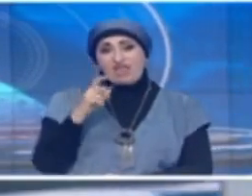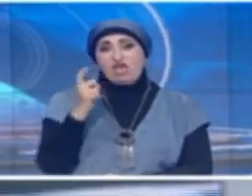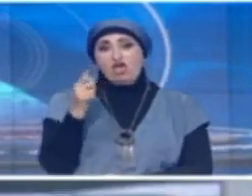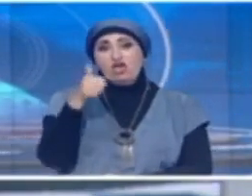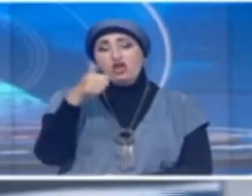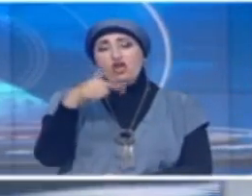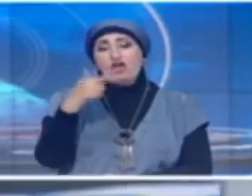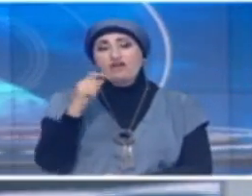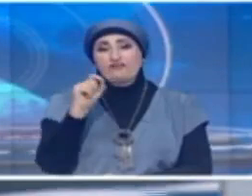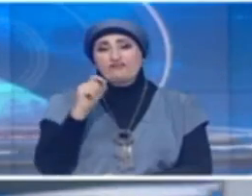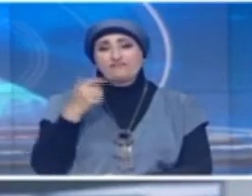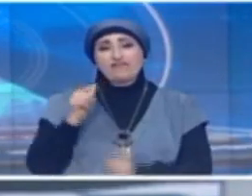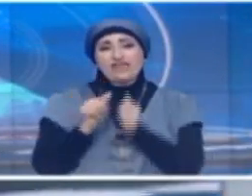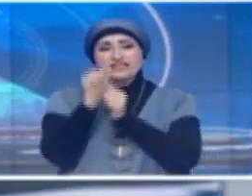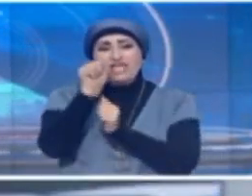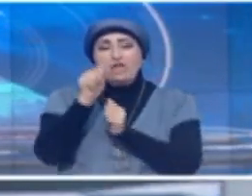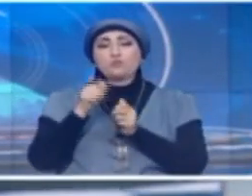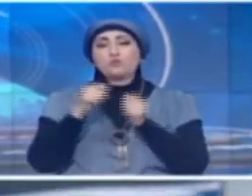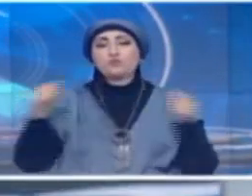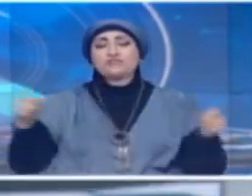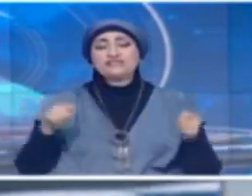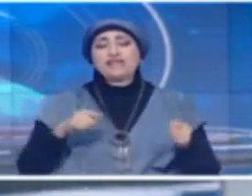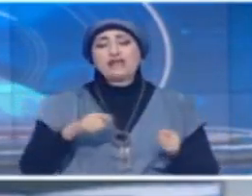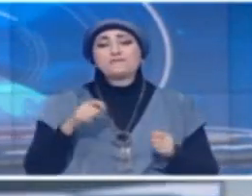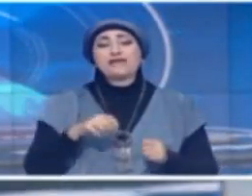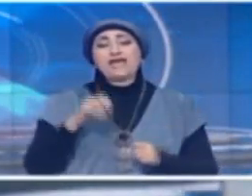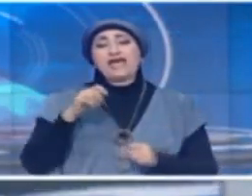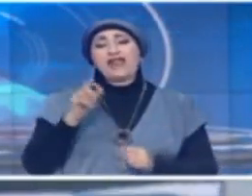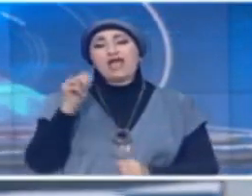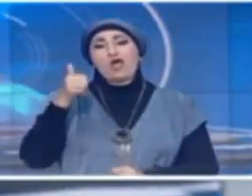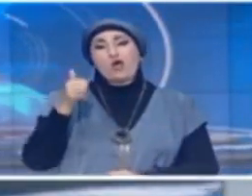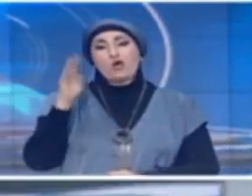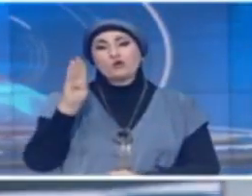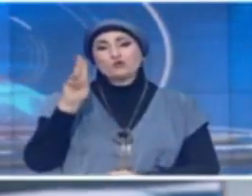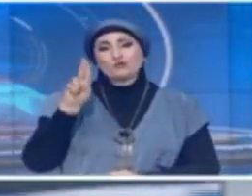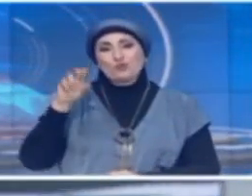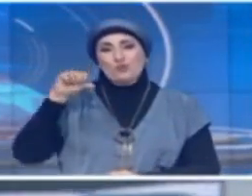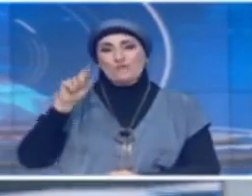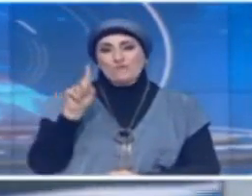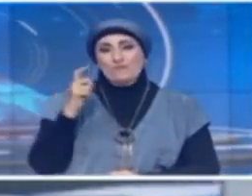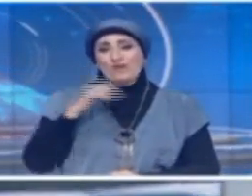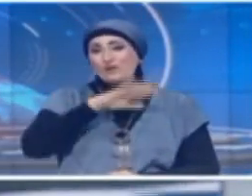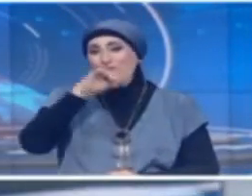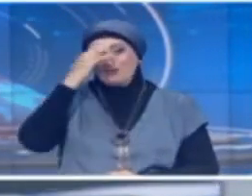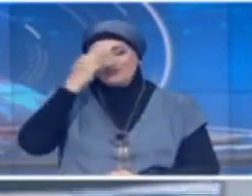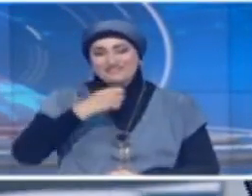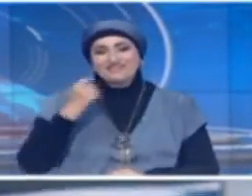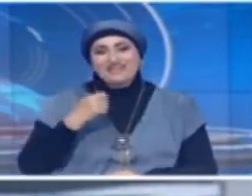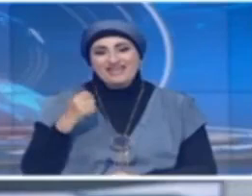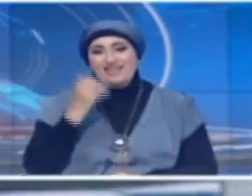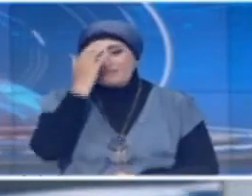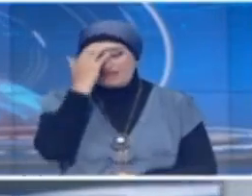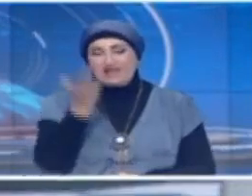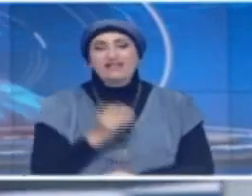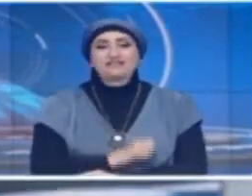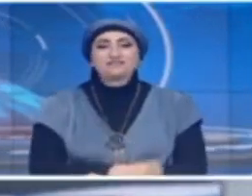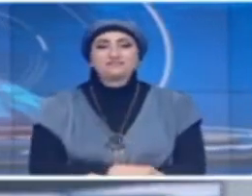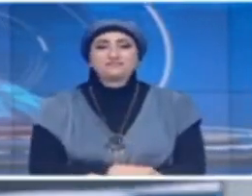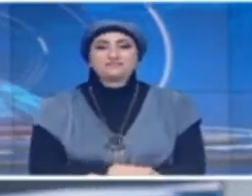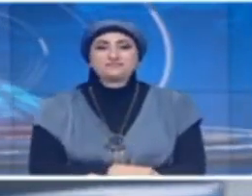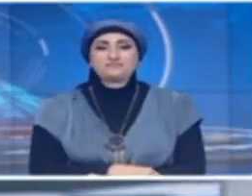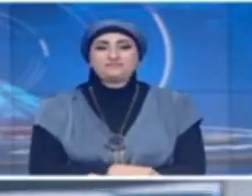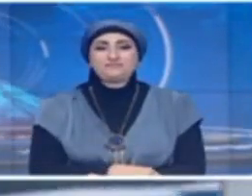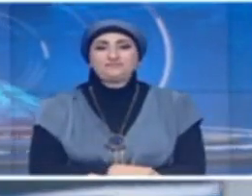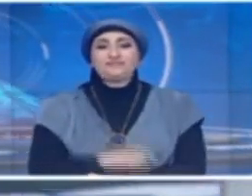تحرير مجلة أكتوبر. مساء الخير. مساء الخير يا فندم، واهلا بحضرتك واهلا بكل الساده المشاهدين. اهلا بك. يعني